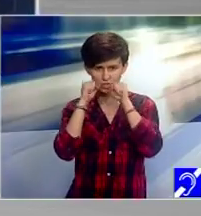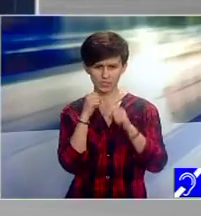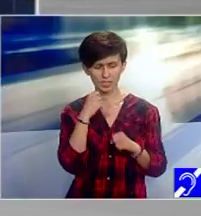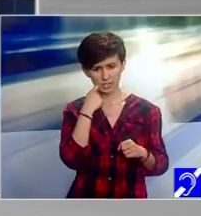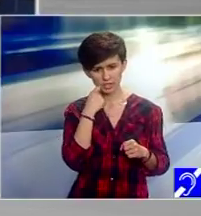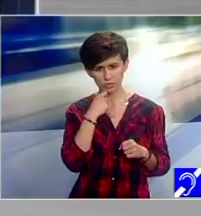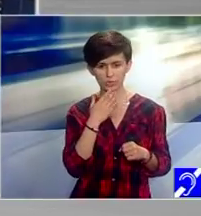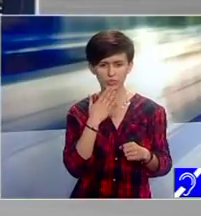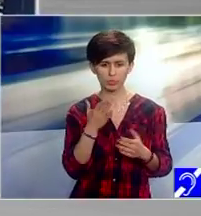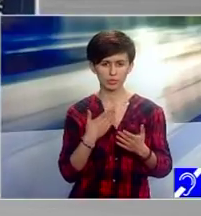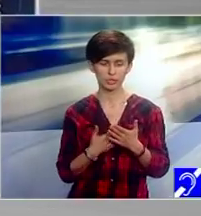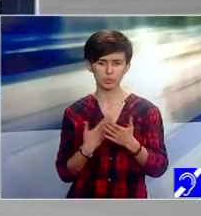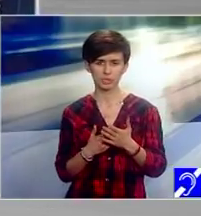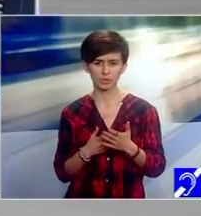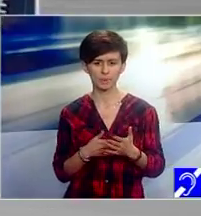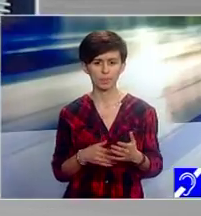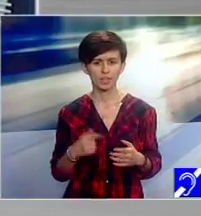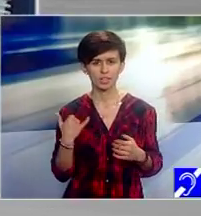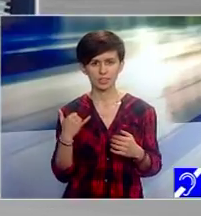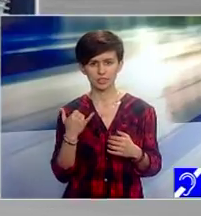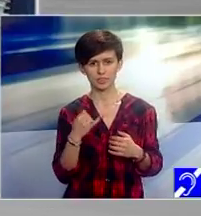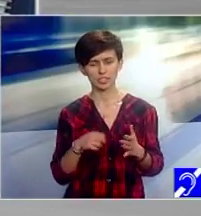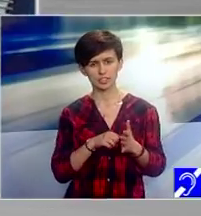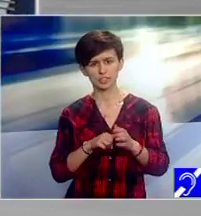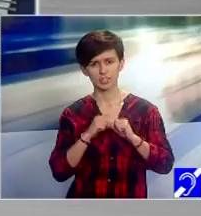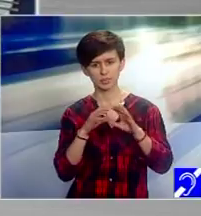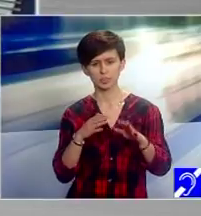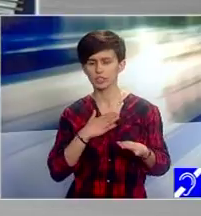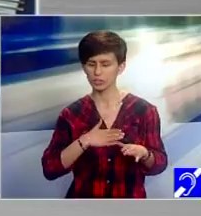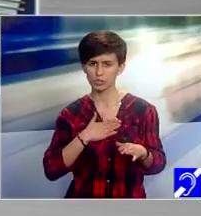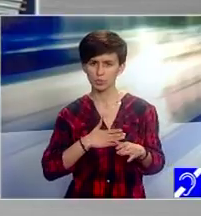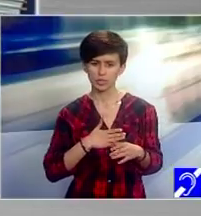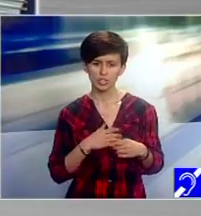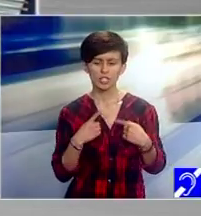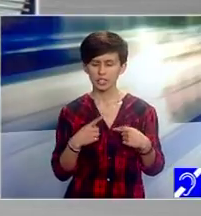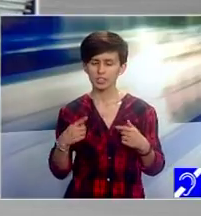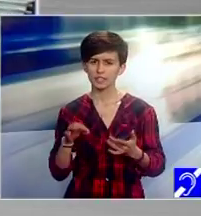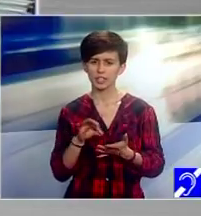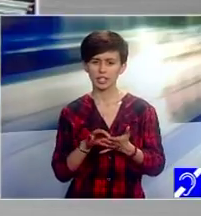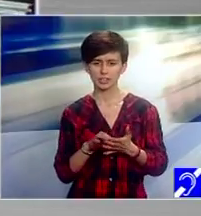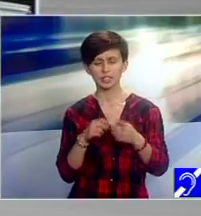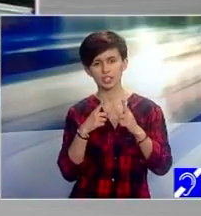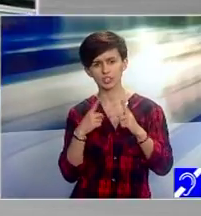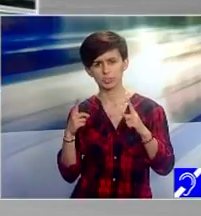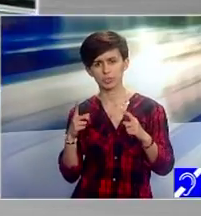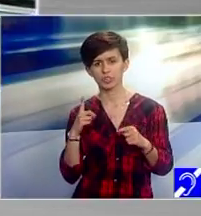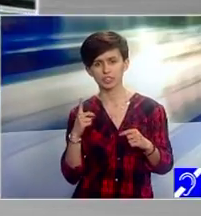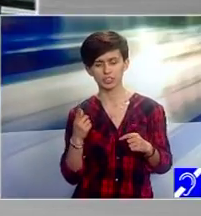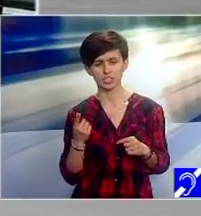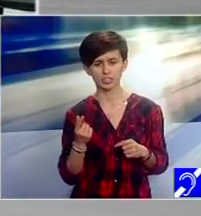Cluj-Napoca. Vă mulțumesc pentru că de fiecare dată reveniți, domnule Vanda, cu drag în emisiunea noastră, ca și dascăl, dar și ca și